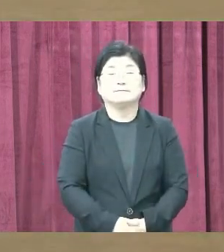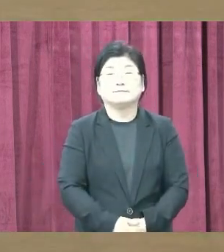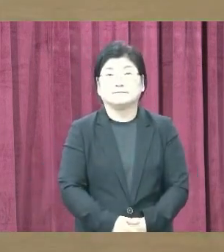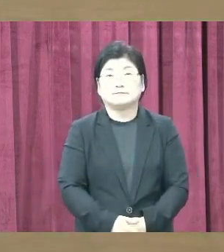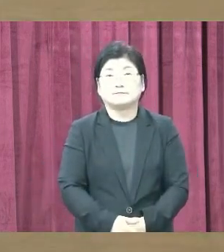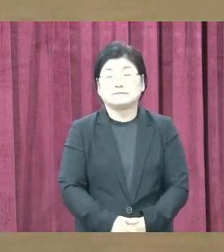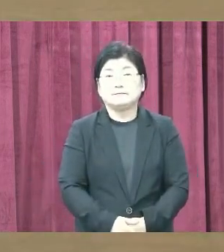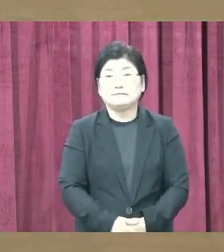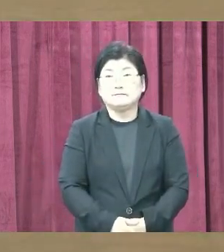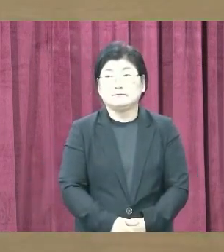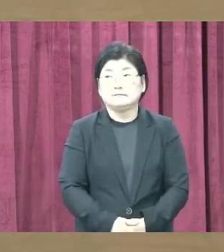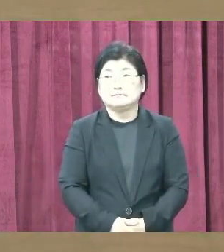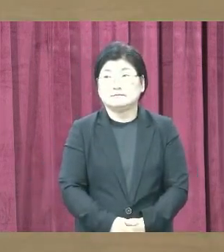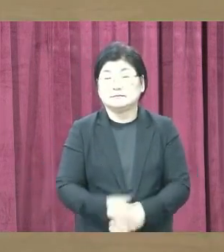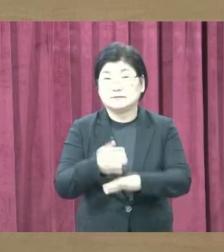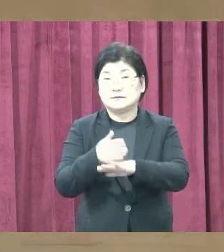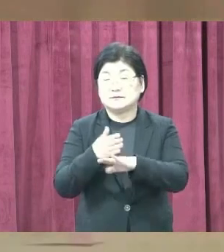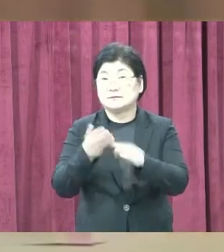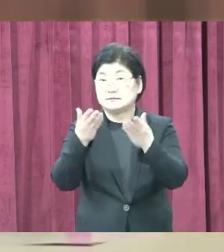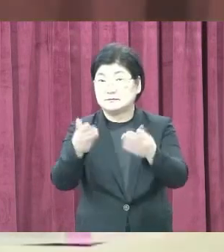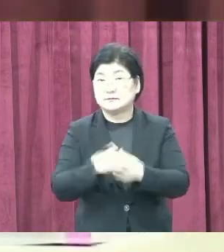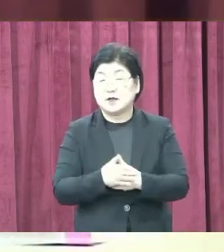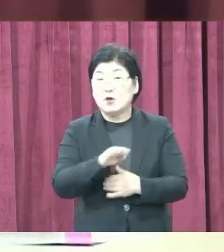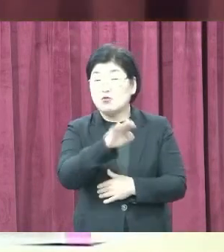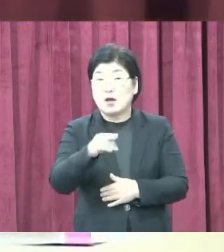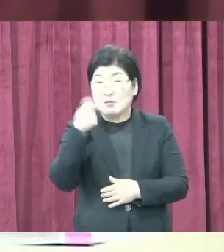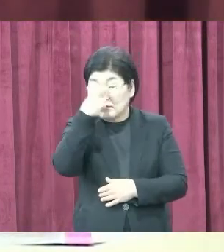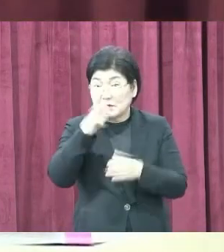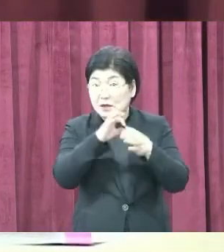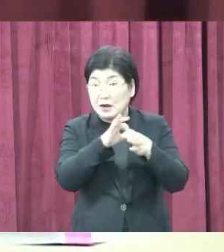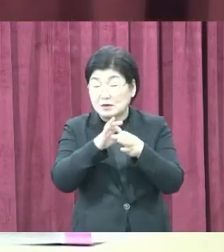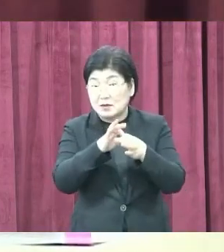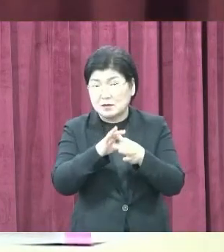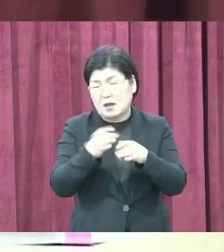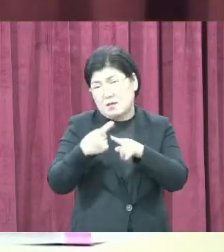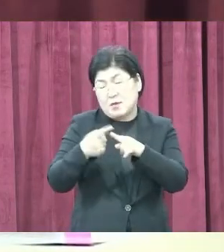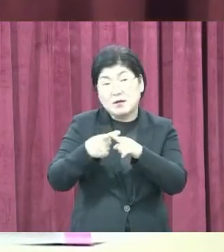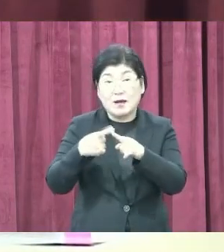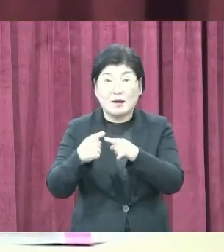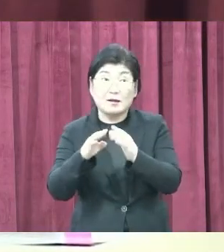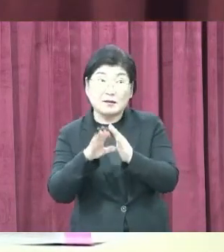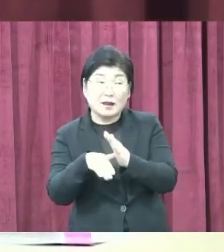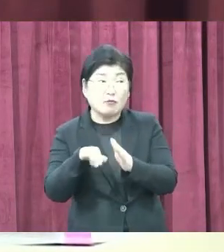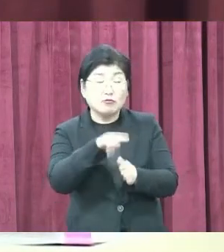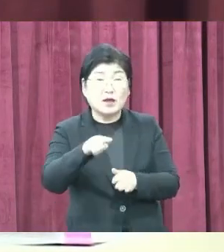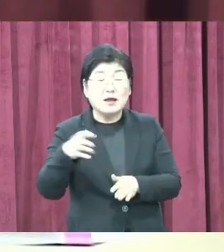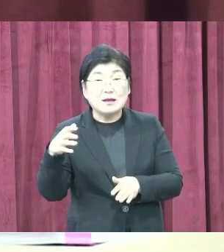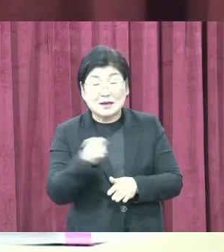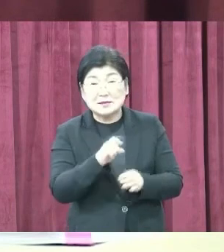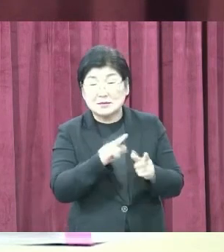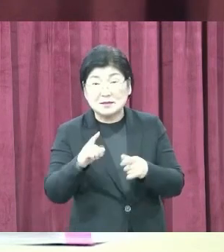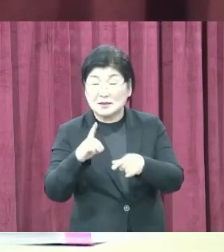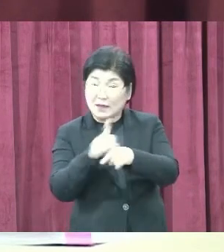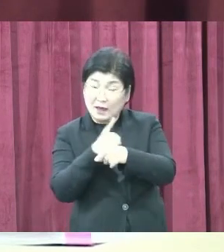네. 발표 감사드립니다. 우리가 그 수검 관련 요인을 분석을 하려고 했는데 저희가 갖고 있는 건보 데이터에는